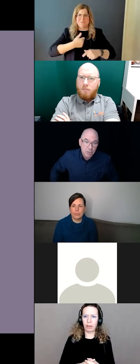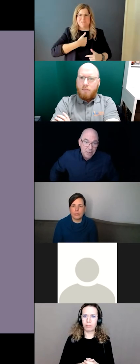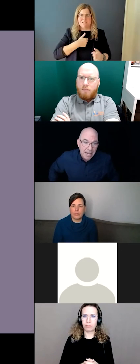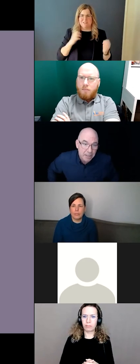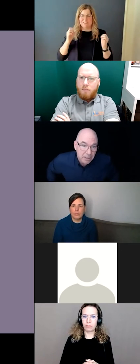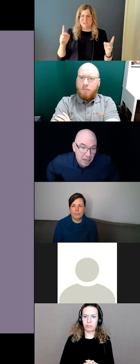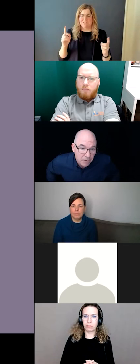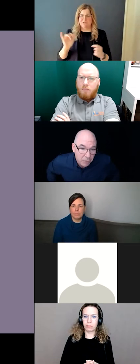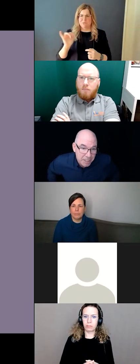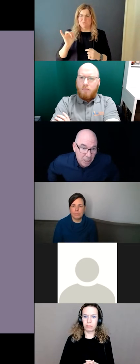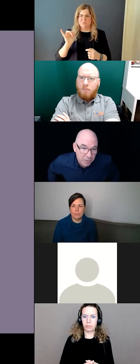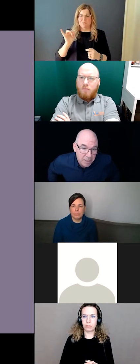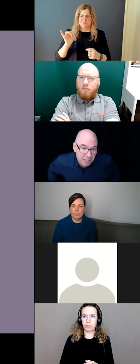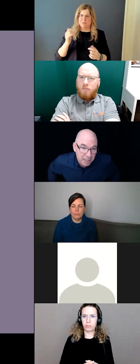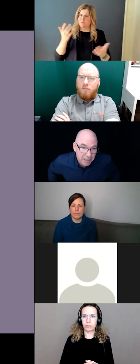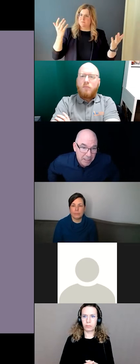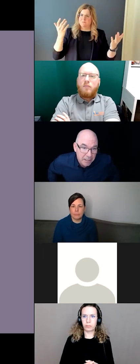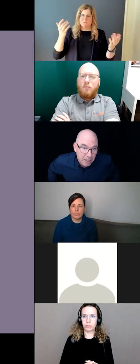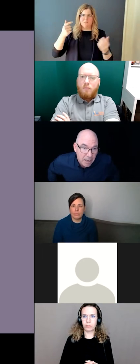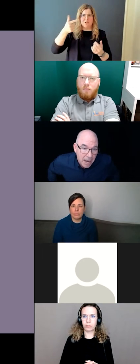contacte n'importe quel de nous trois.